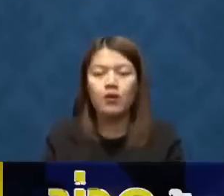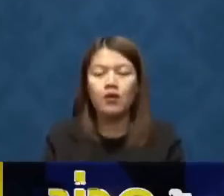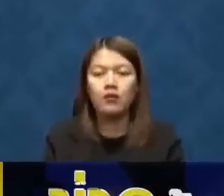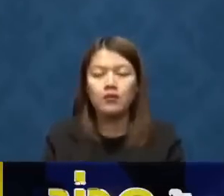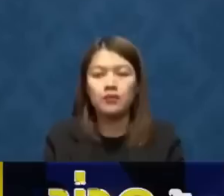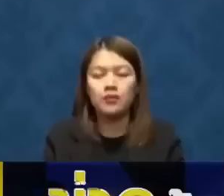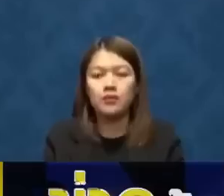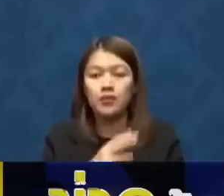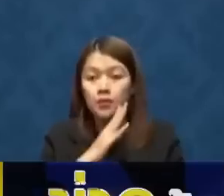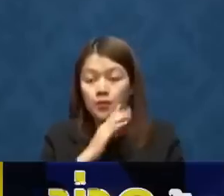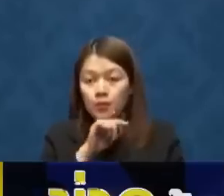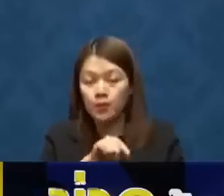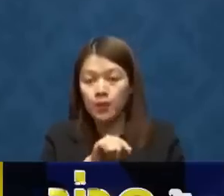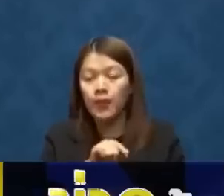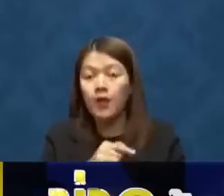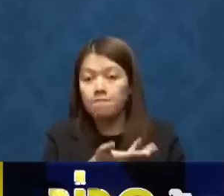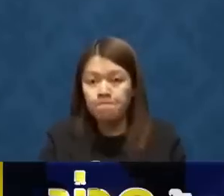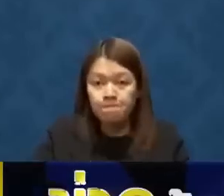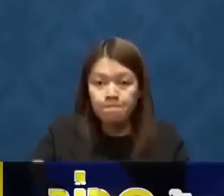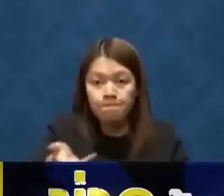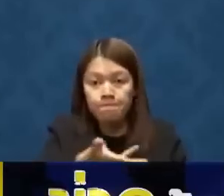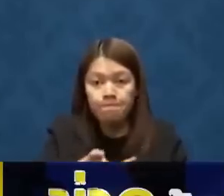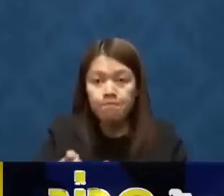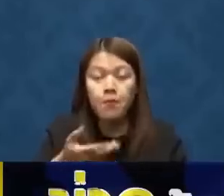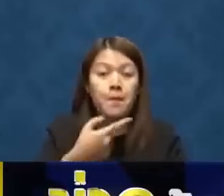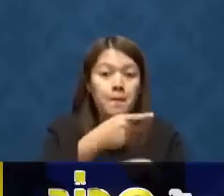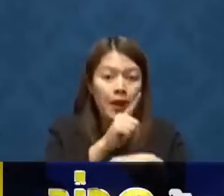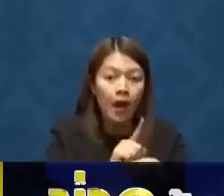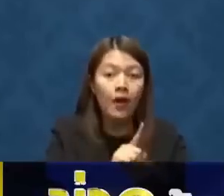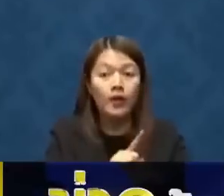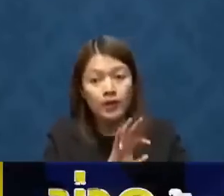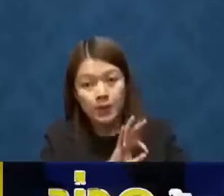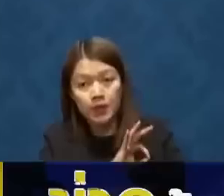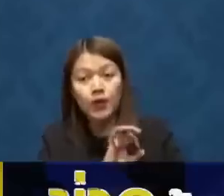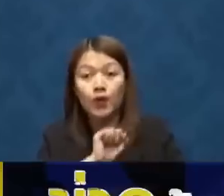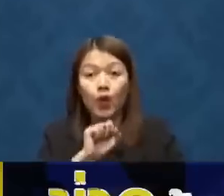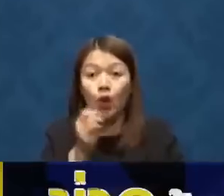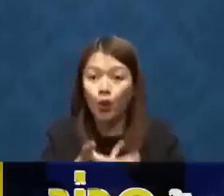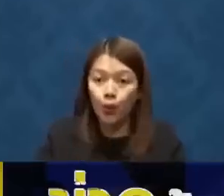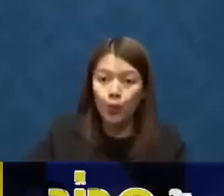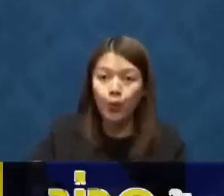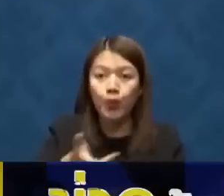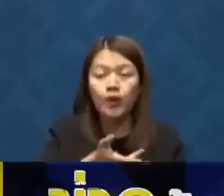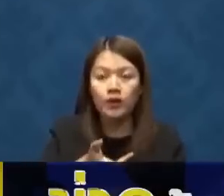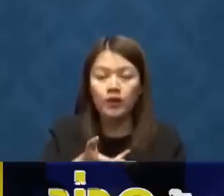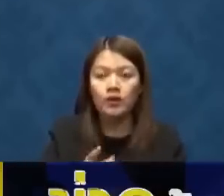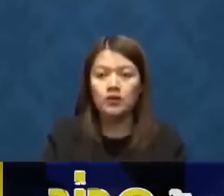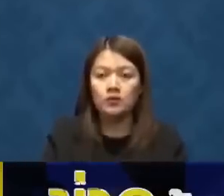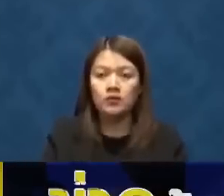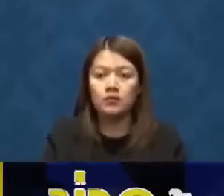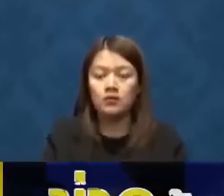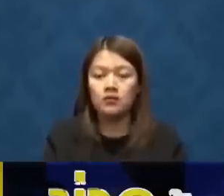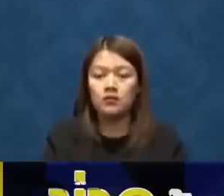านรัฐไม่มีความพร้อมเนี่ยมันจะทำให้การเฝ้าระวังการเก็บรวบรวมบันทึกพยานหลักฐานระหว่างการควบคุมตัวของเจ้าหน้า